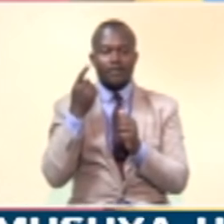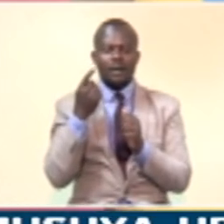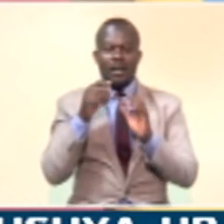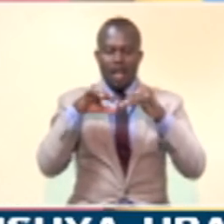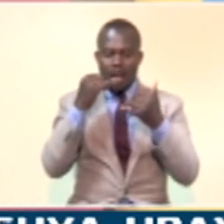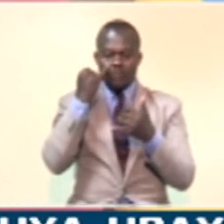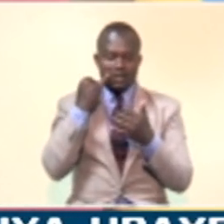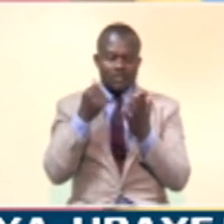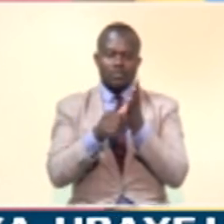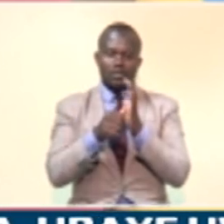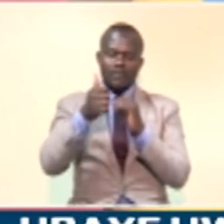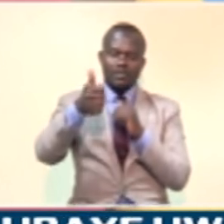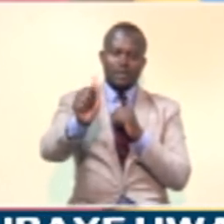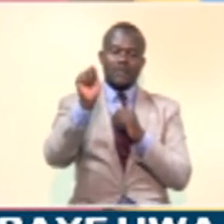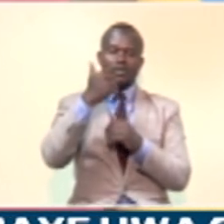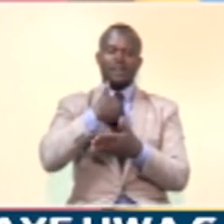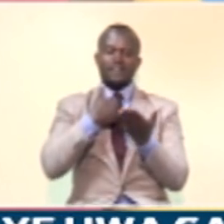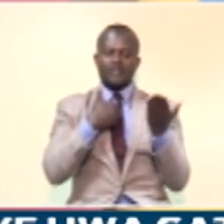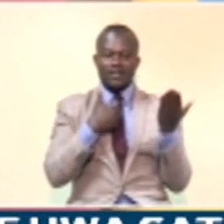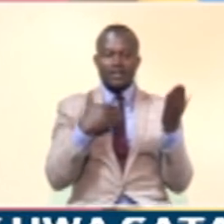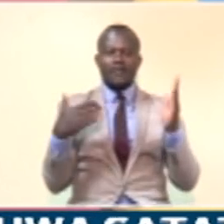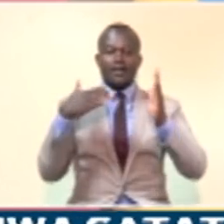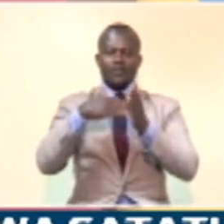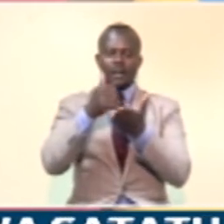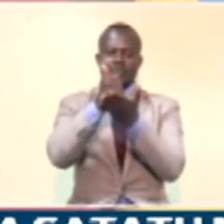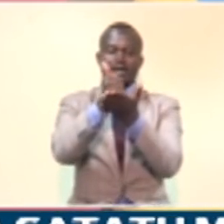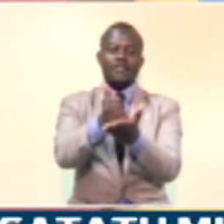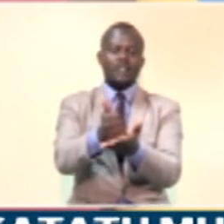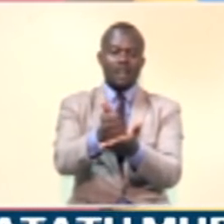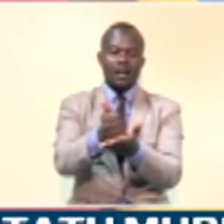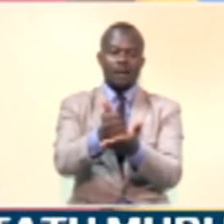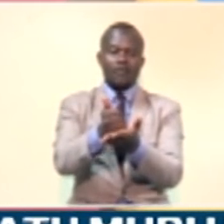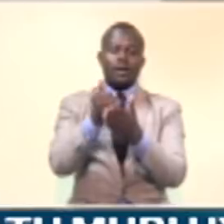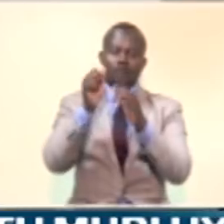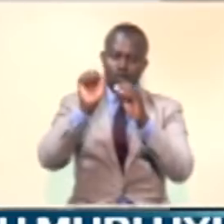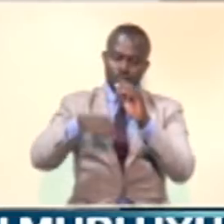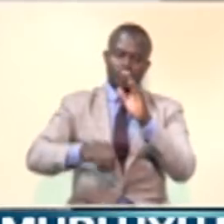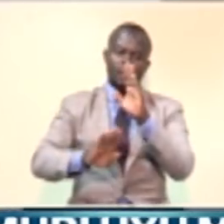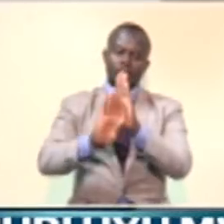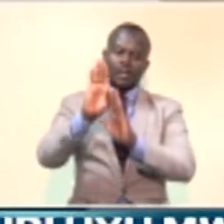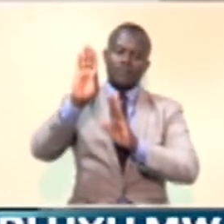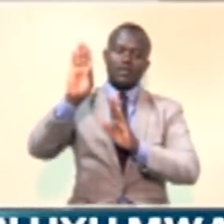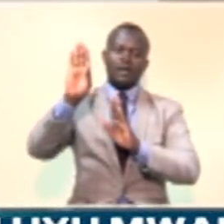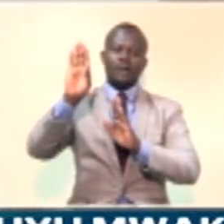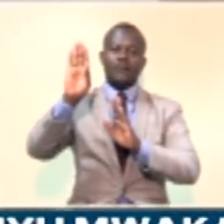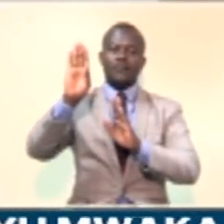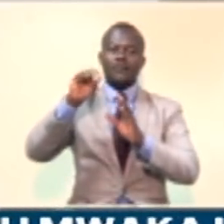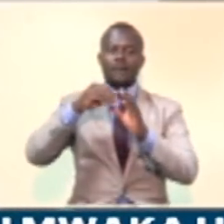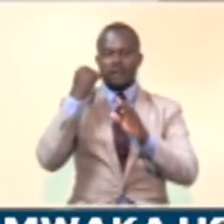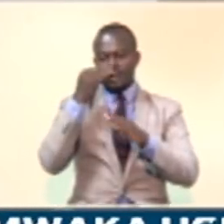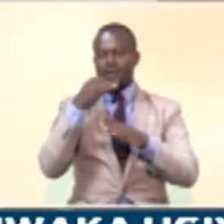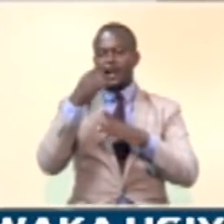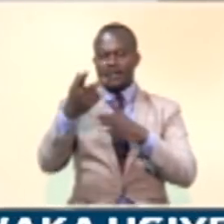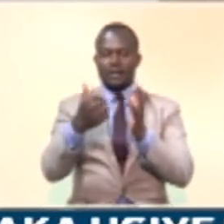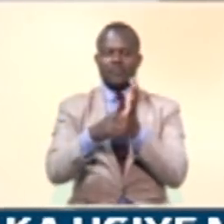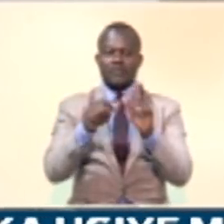uburemere bw'ibibazo bafite ndetse bibafasha gushobora gutera imbere n'igihe haba hari ibyo